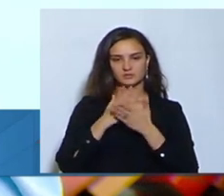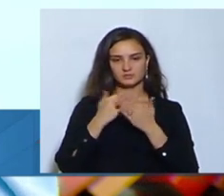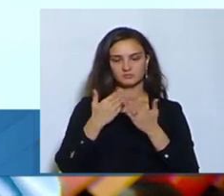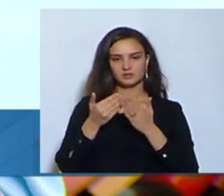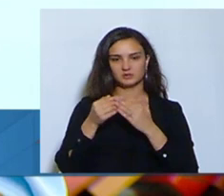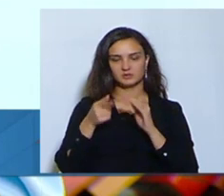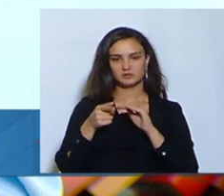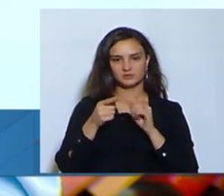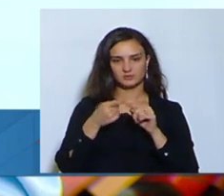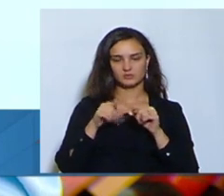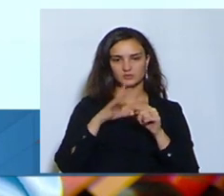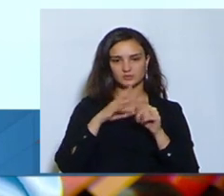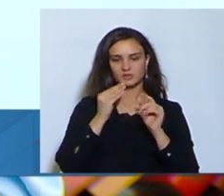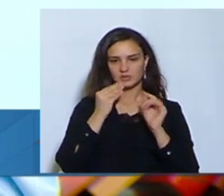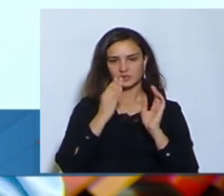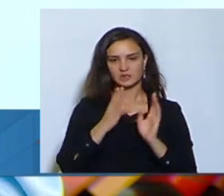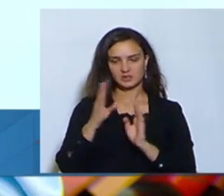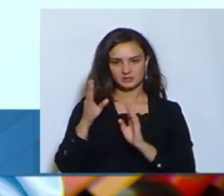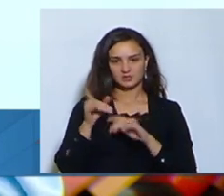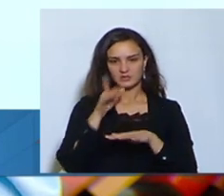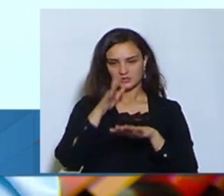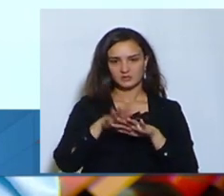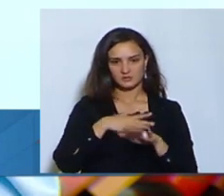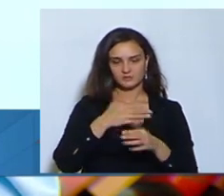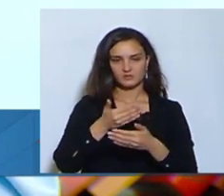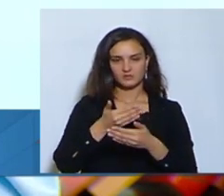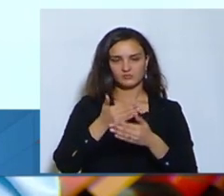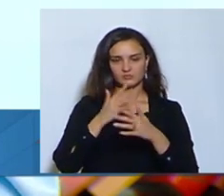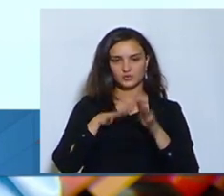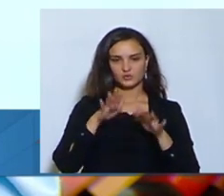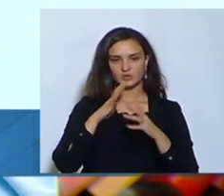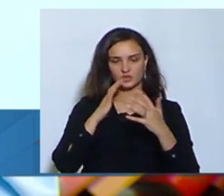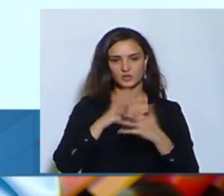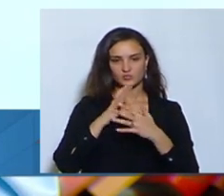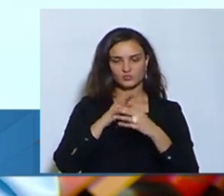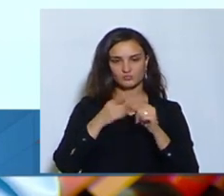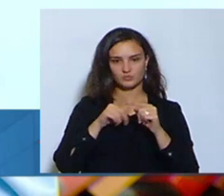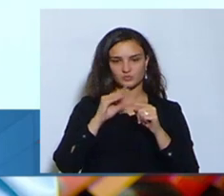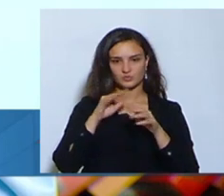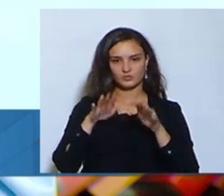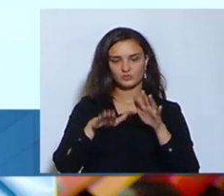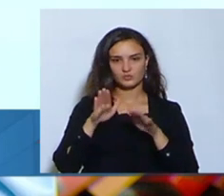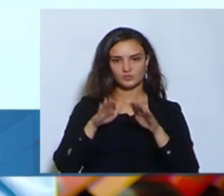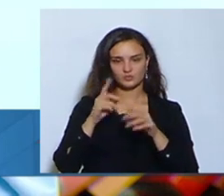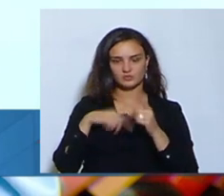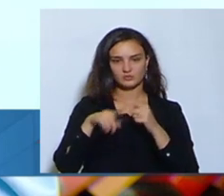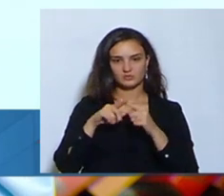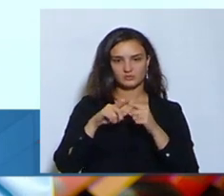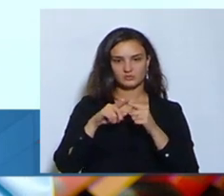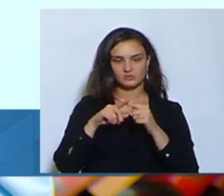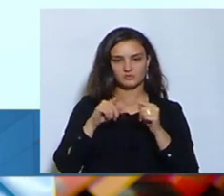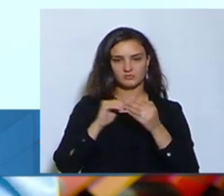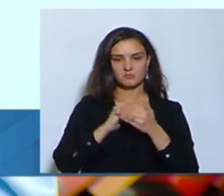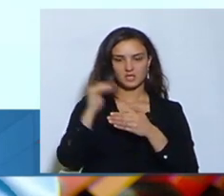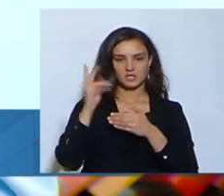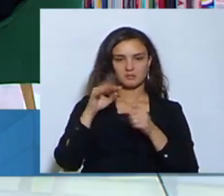თქვა ამას წინ უძღოდა დიეტა, ხანგრძლივი წონის შენარჩუნების თვალსაზრისით. როდესაც წონა როგორც ამ თქვა საერთოდ არ არის